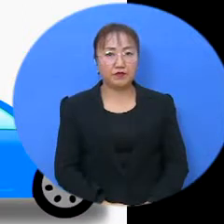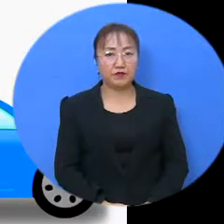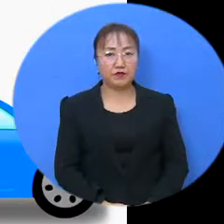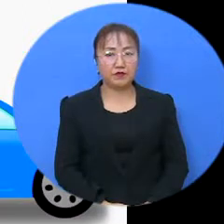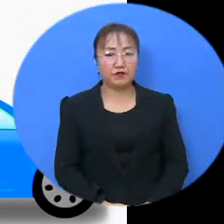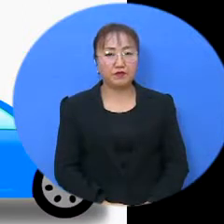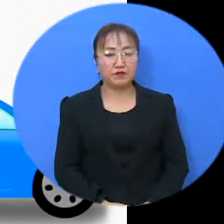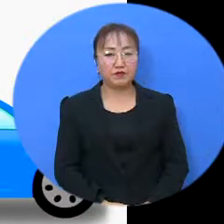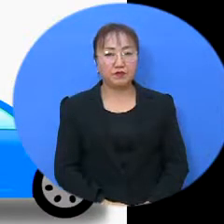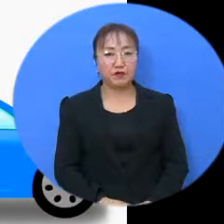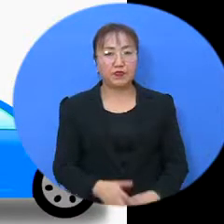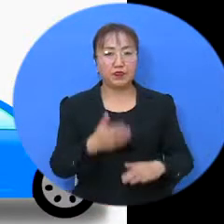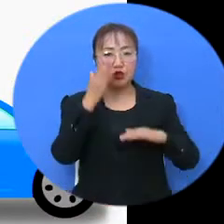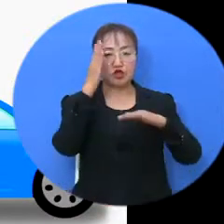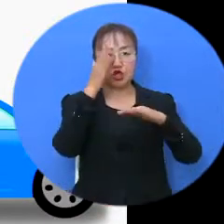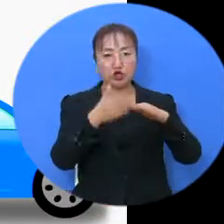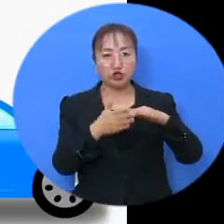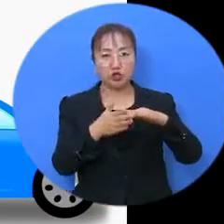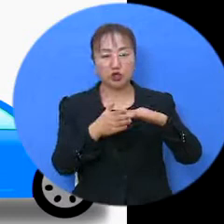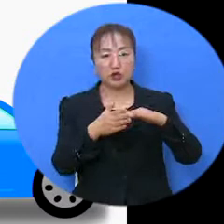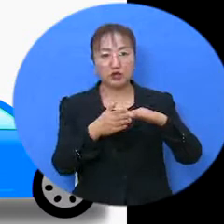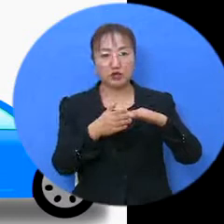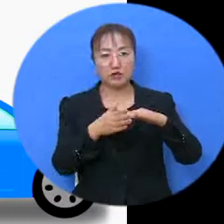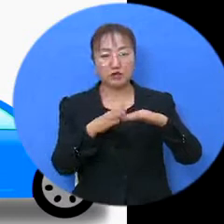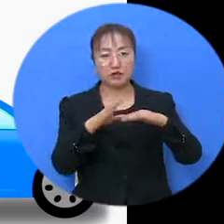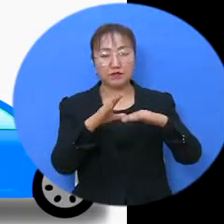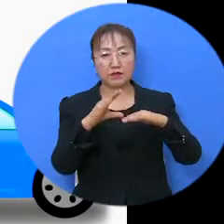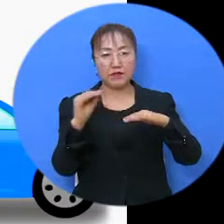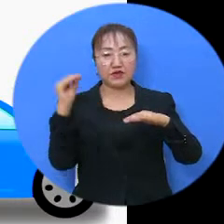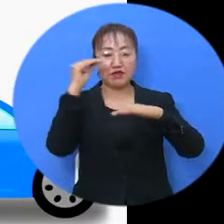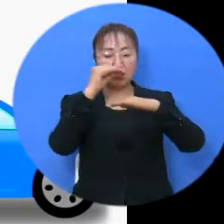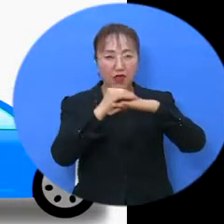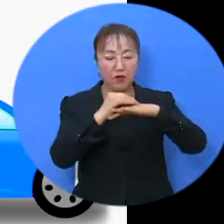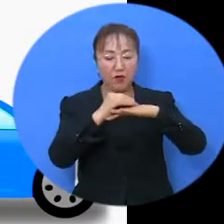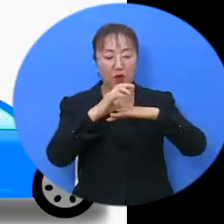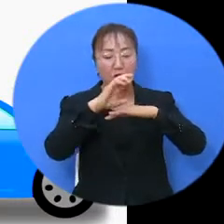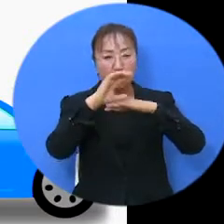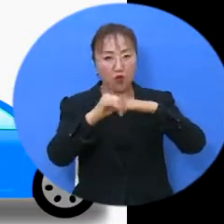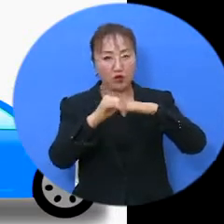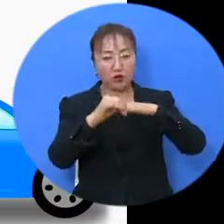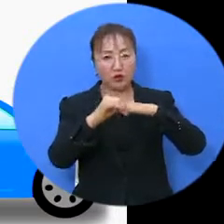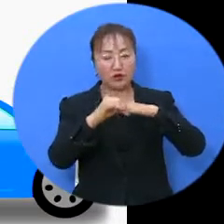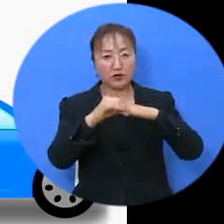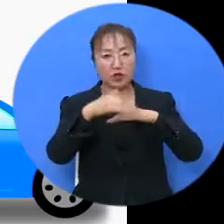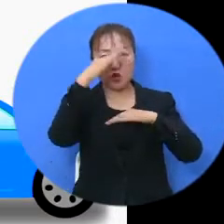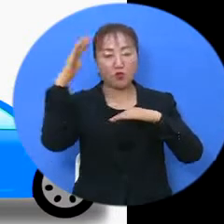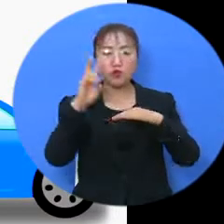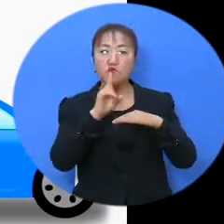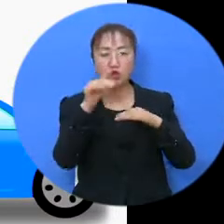Зогсоод машин тавих буух үед насанд хүрэгчдийн зааврыг биелүүлэх хэрэгтэй байхан шүү хүүхдүүд